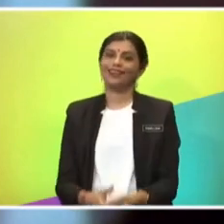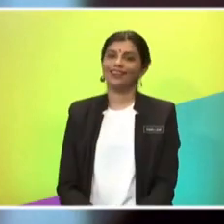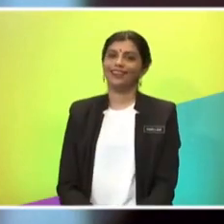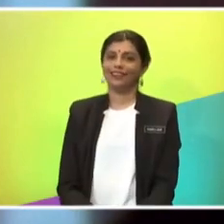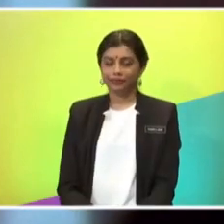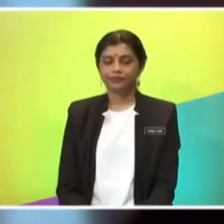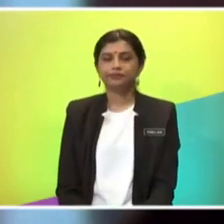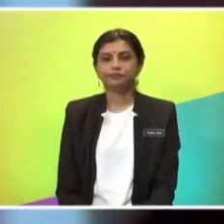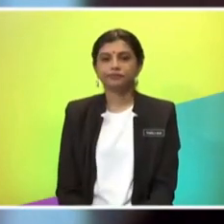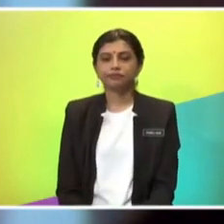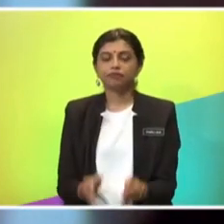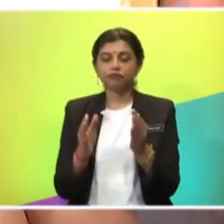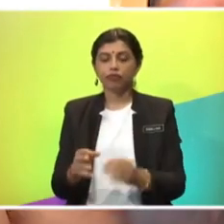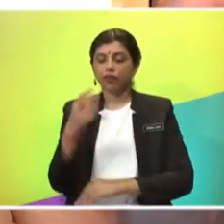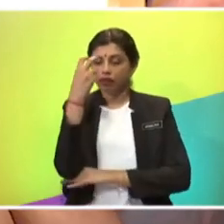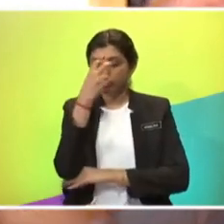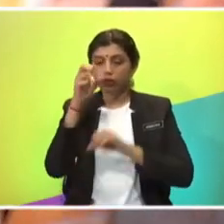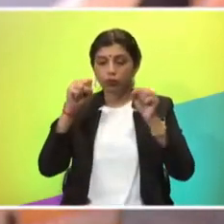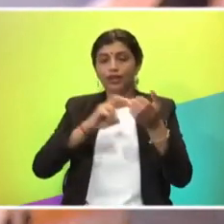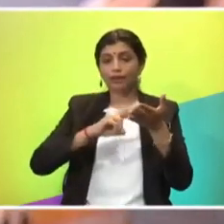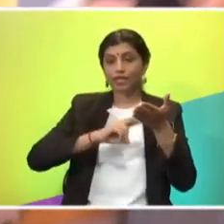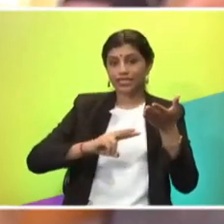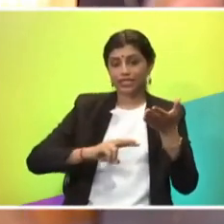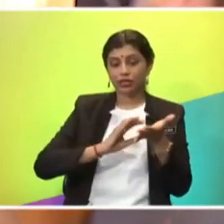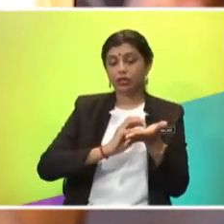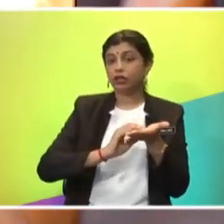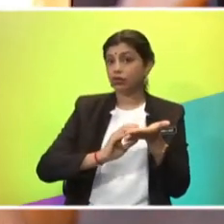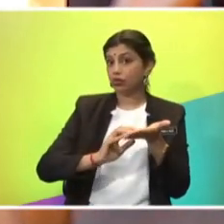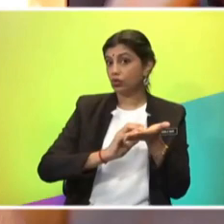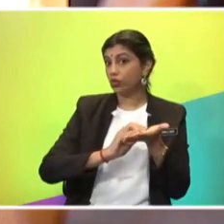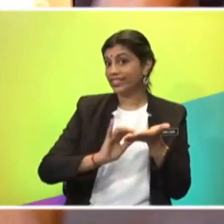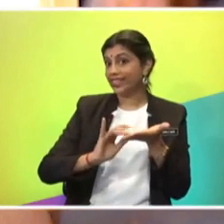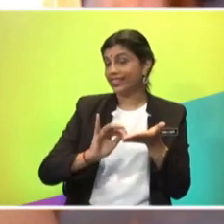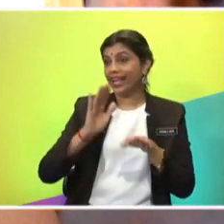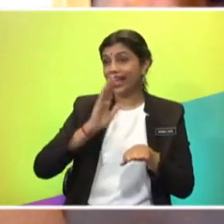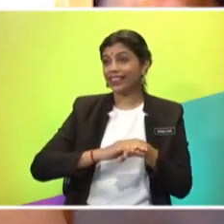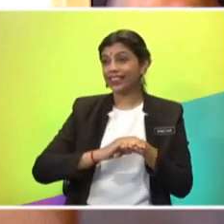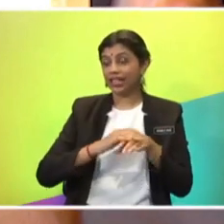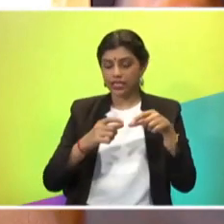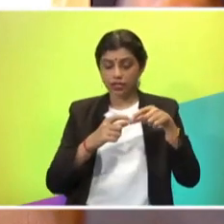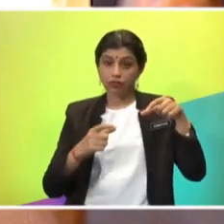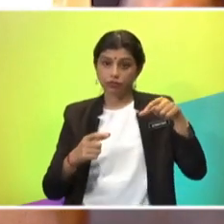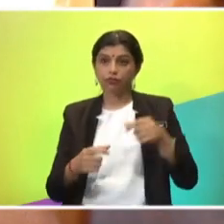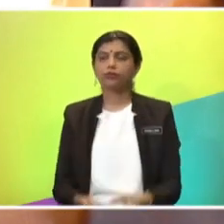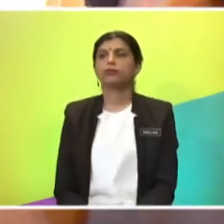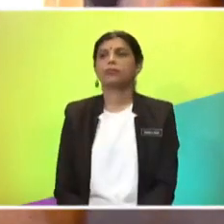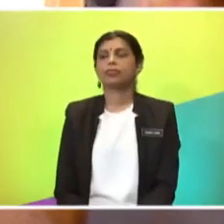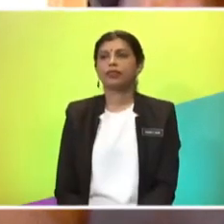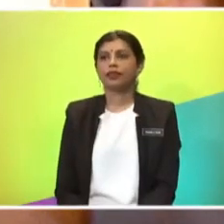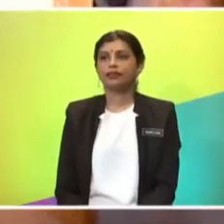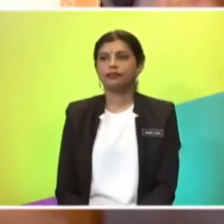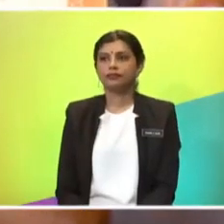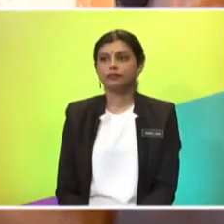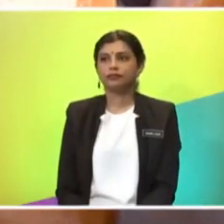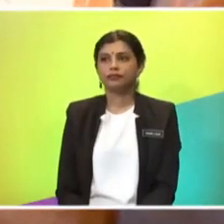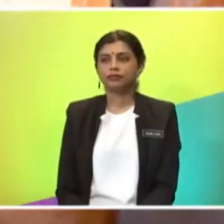Jadi individu masalah penglihatan akan bacalah tulisan yang ada di cash test ni. Saya rasa saya faham kenapa cikgu